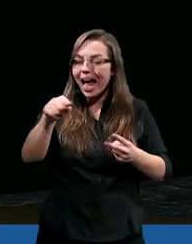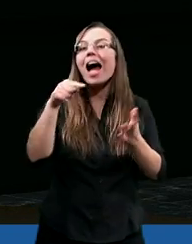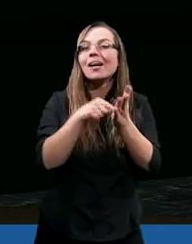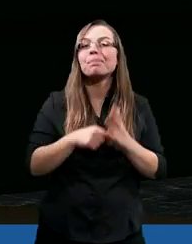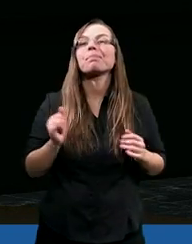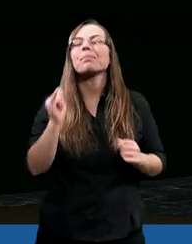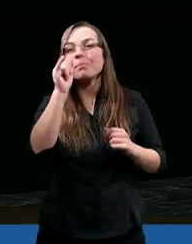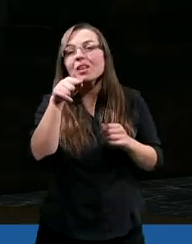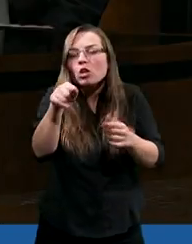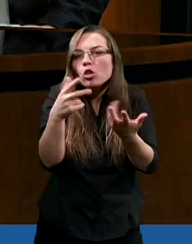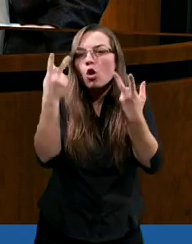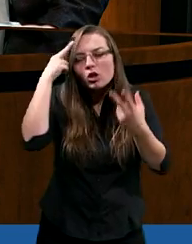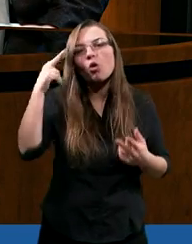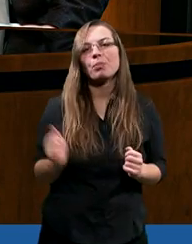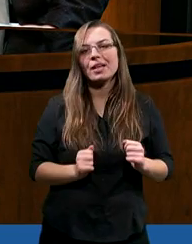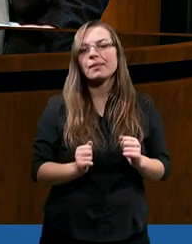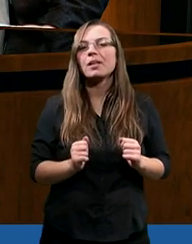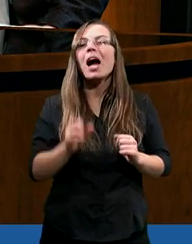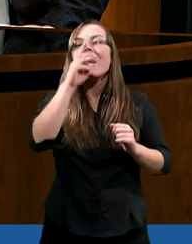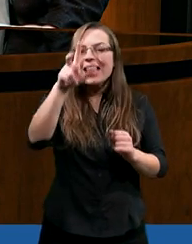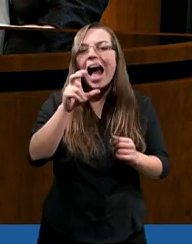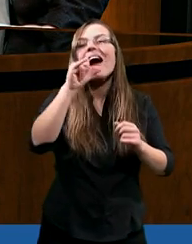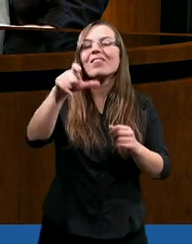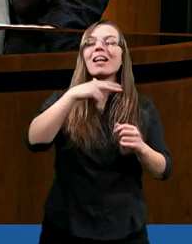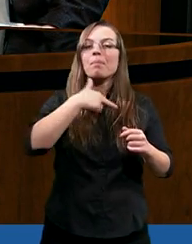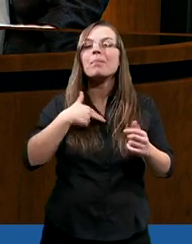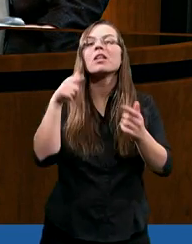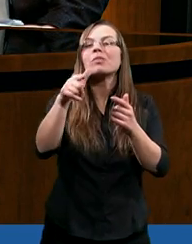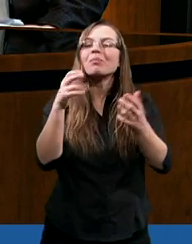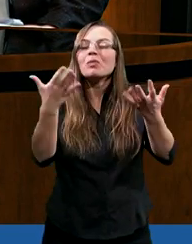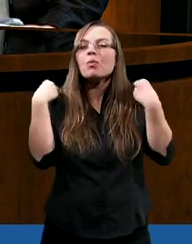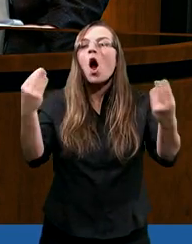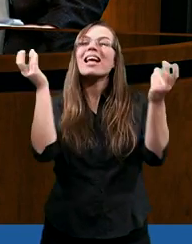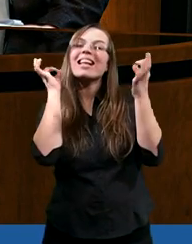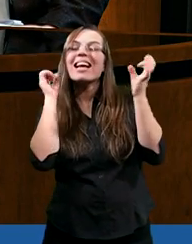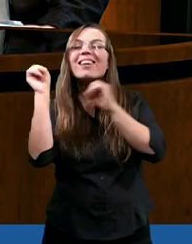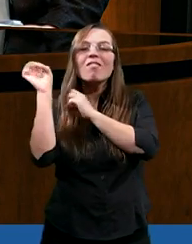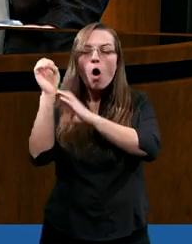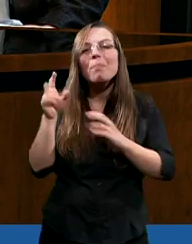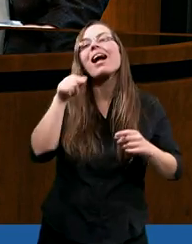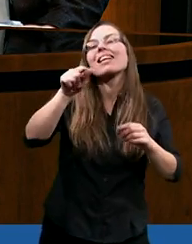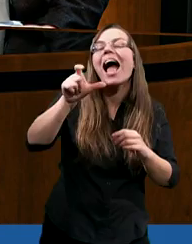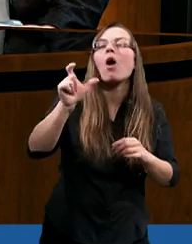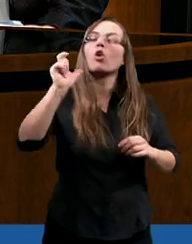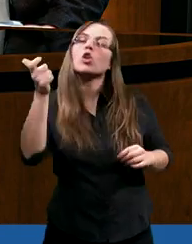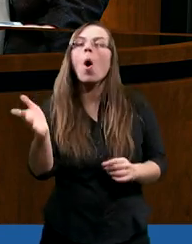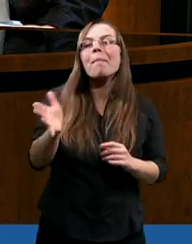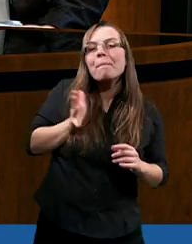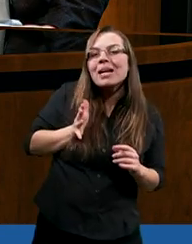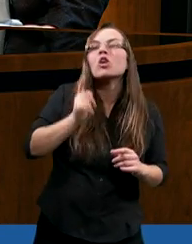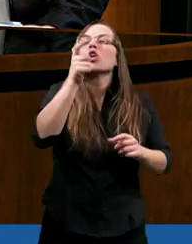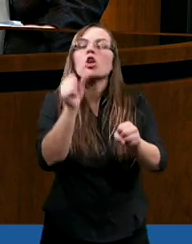zrozumieć. Tak. A więc nie jest to tylko informacja tego, co była, co